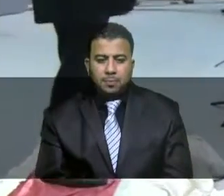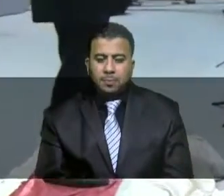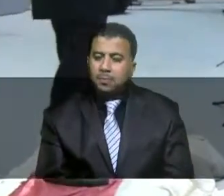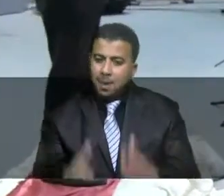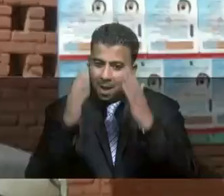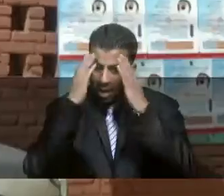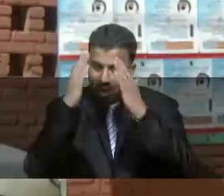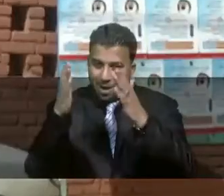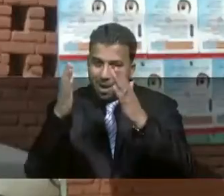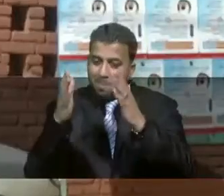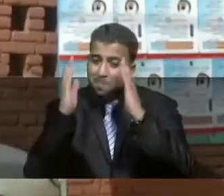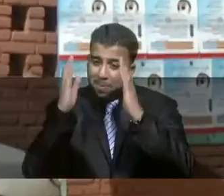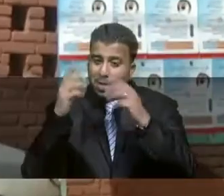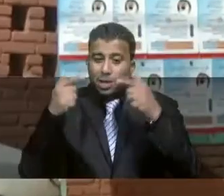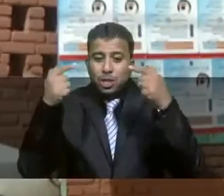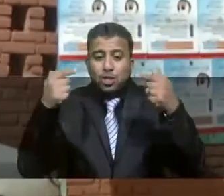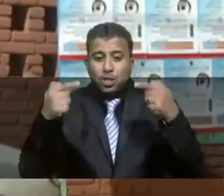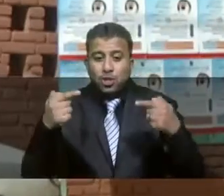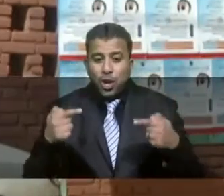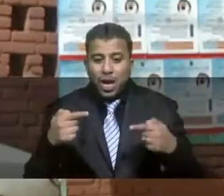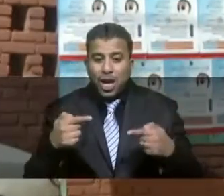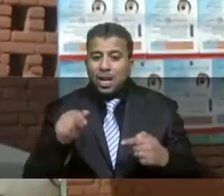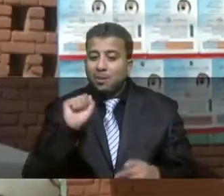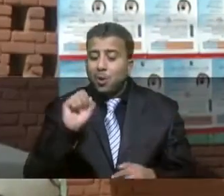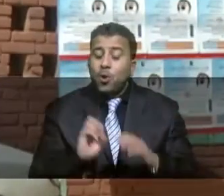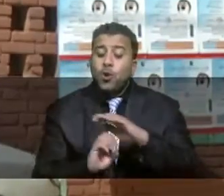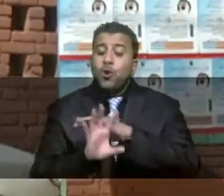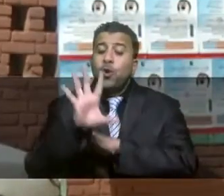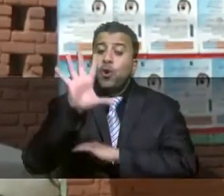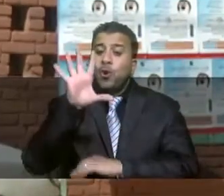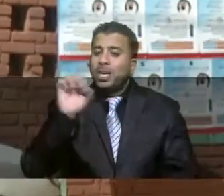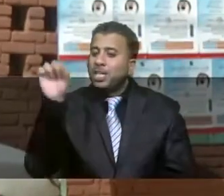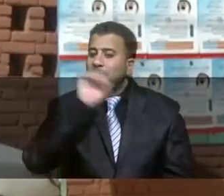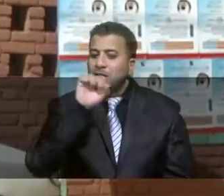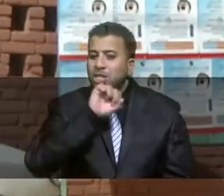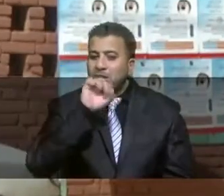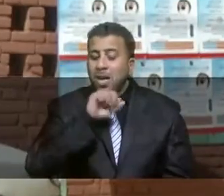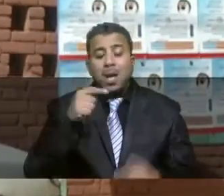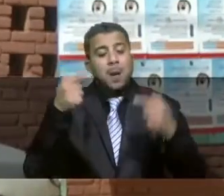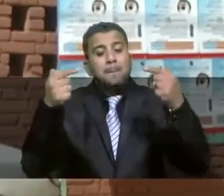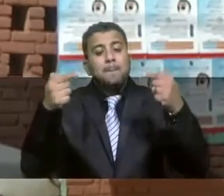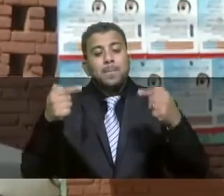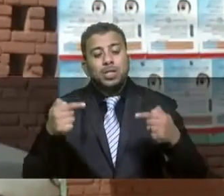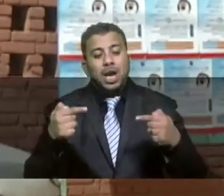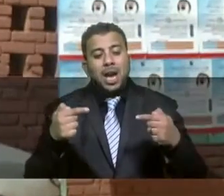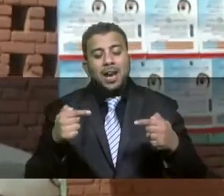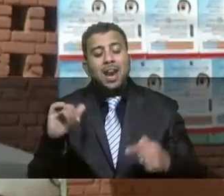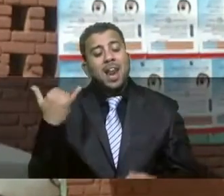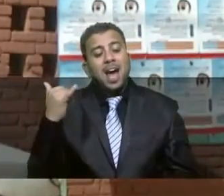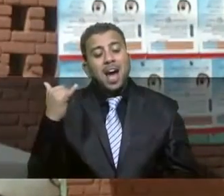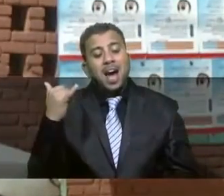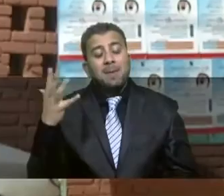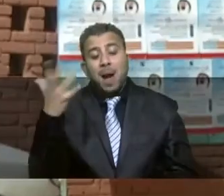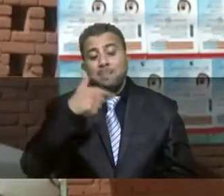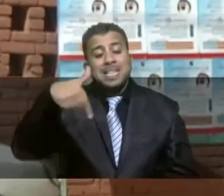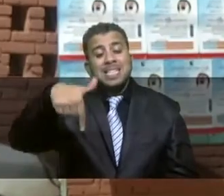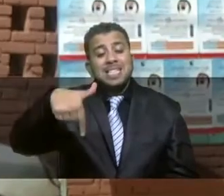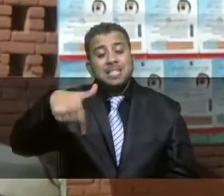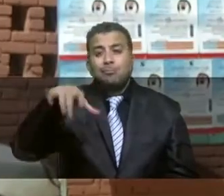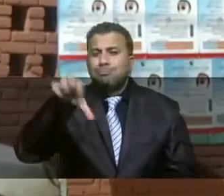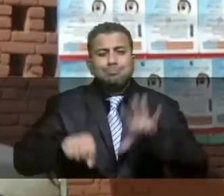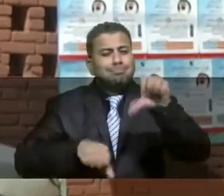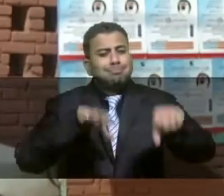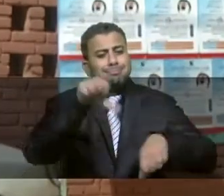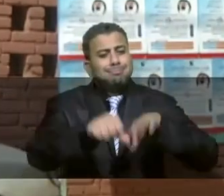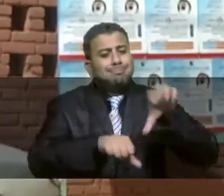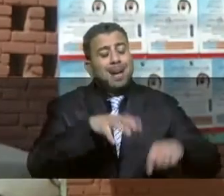هنيئا لشعراء السودان بيتهم الذي أشرق بنور الشارقة، وهنيئا للشعر العربي هذه الدرة السنية السادسة النابضة